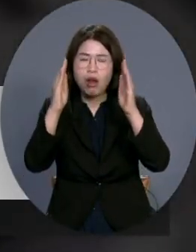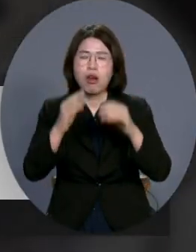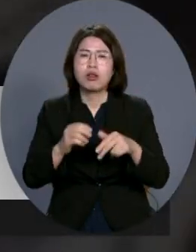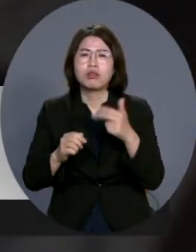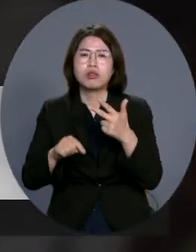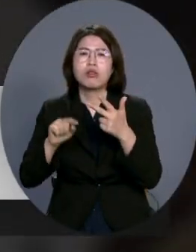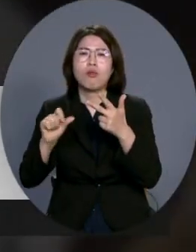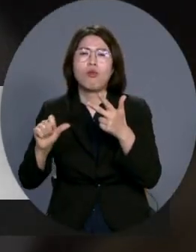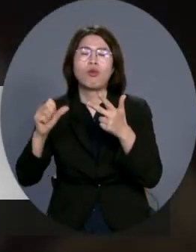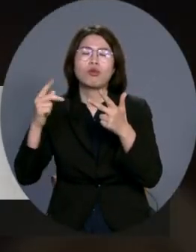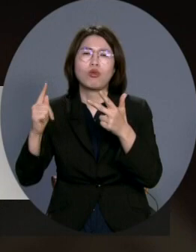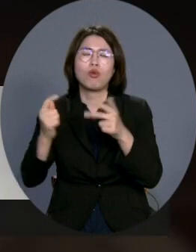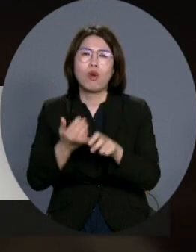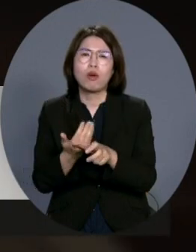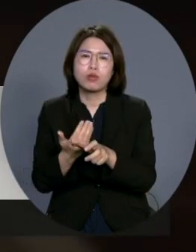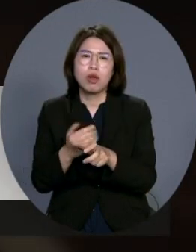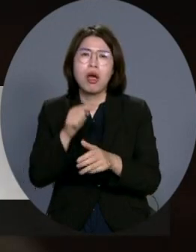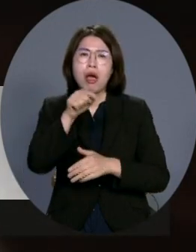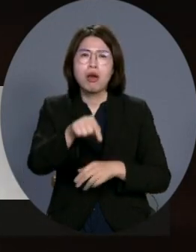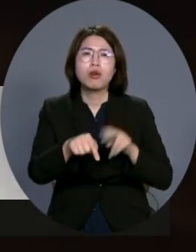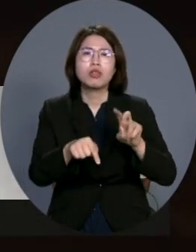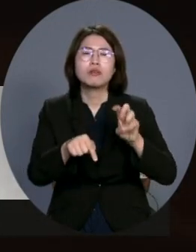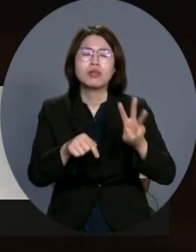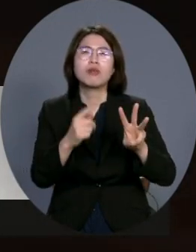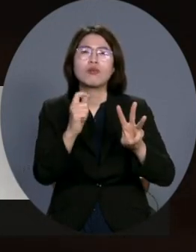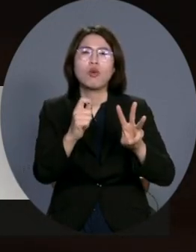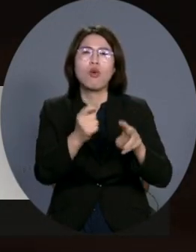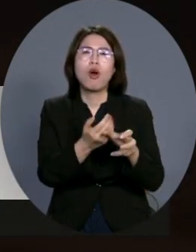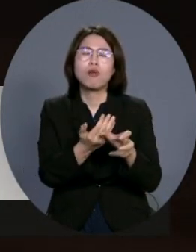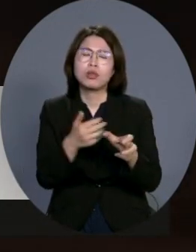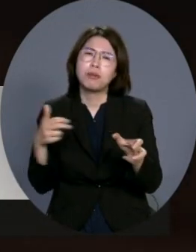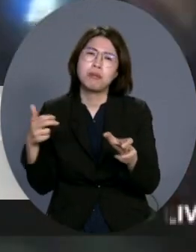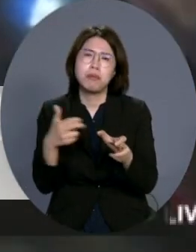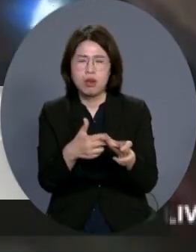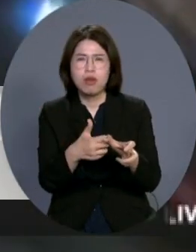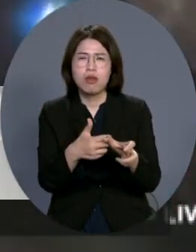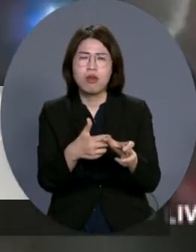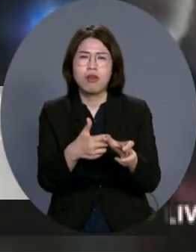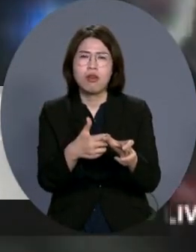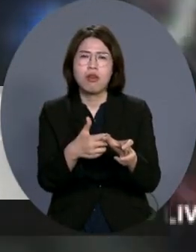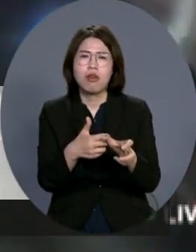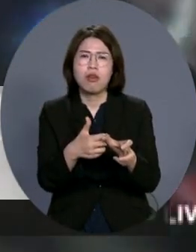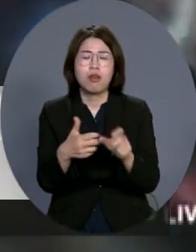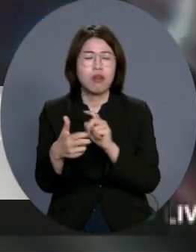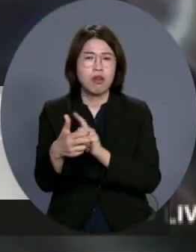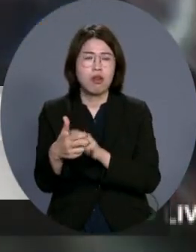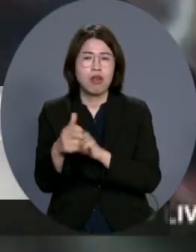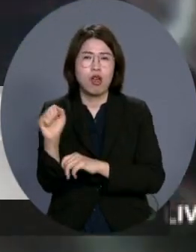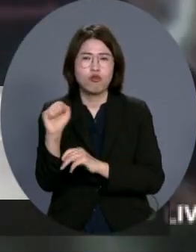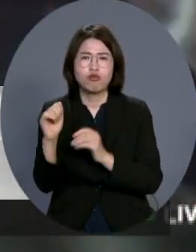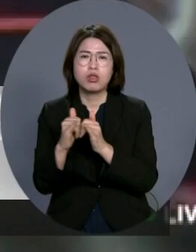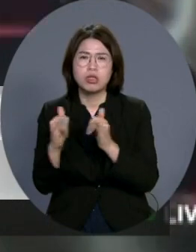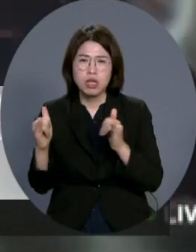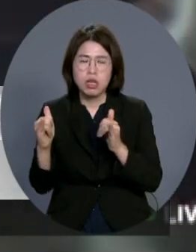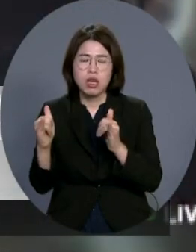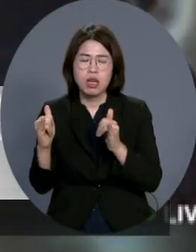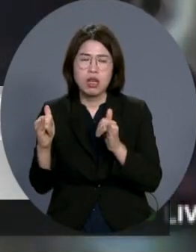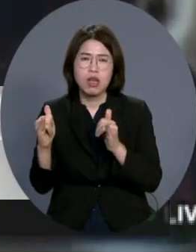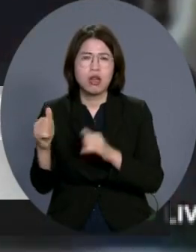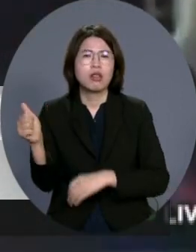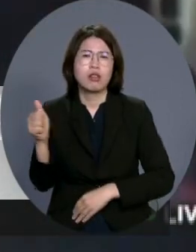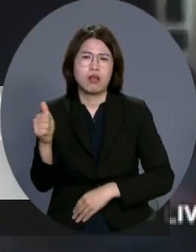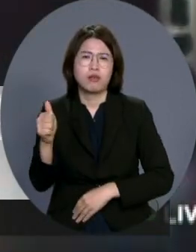7.5톤 화물차가 앞서 가던 23톤 화물차를 들이받았습니다 7.5톤 화물차 운전자인 50대